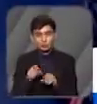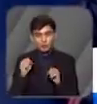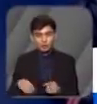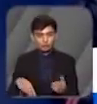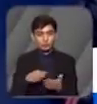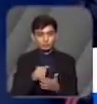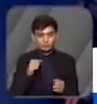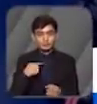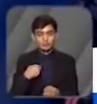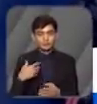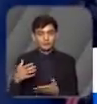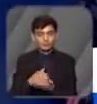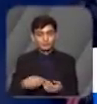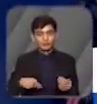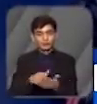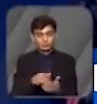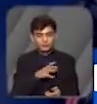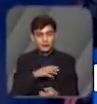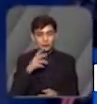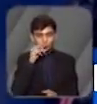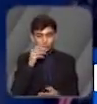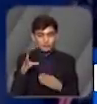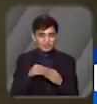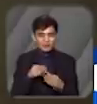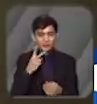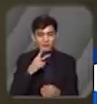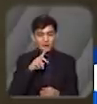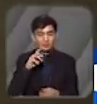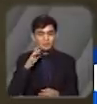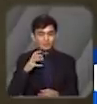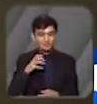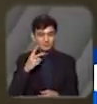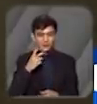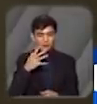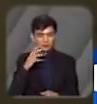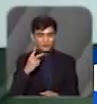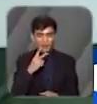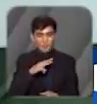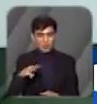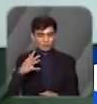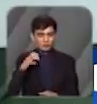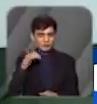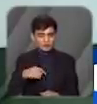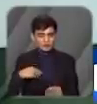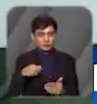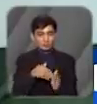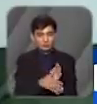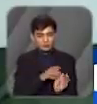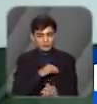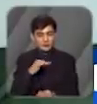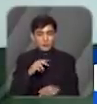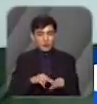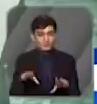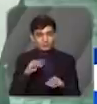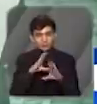салып отырдық. Күйеуіміз екеуміз 2,5 миллион салдық. Баспанадан баз кешіп, ақшасынан айрылған жұртты полицейлер сабырға